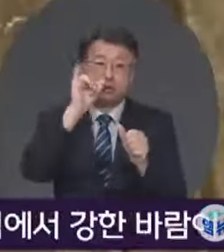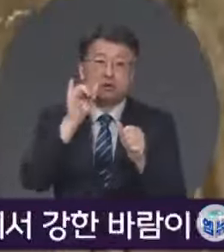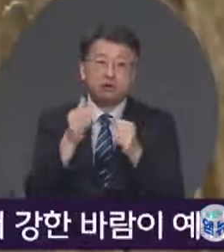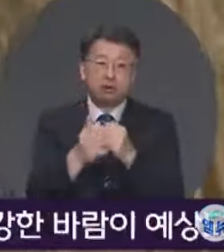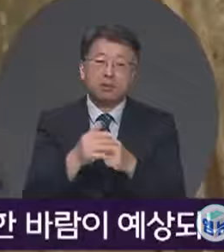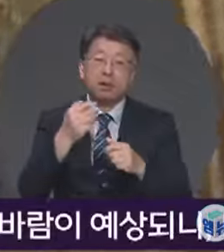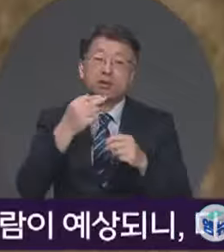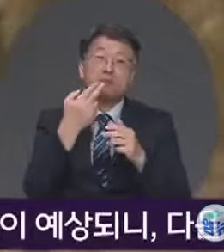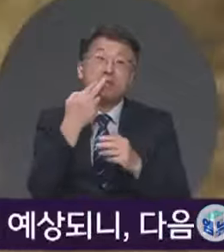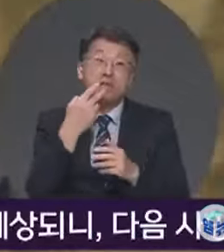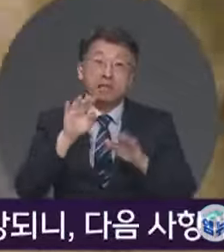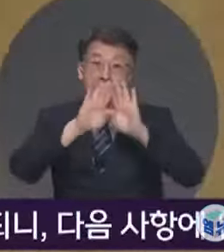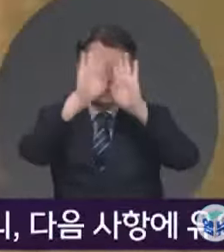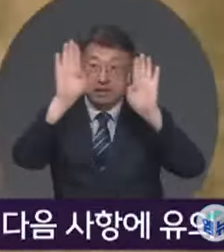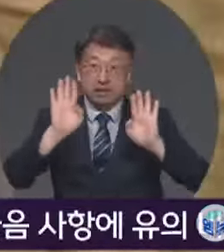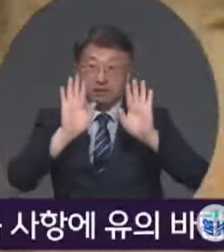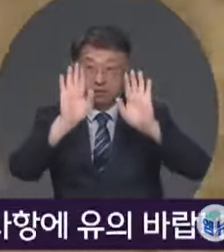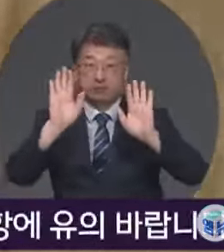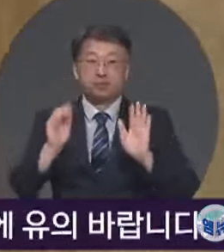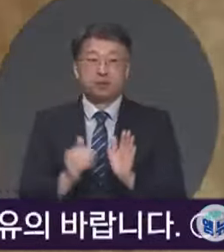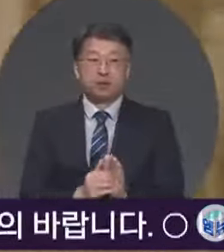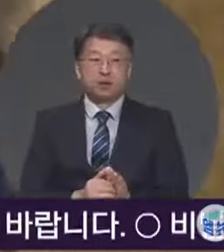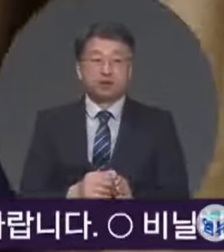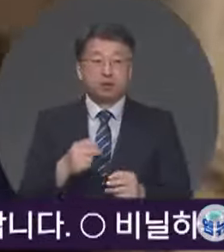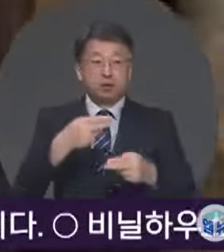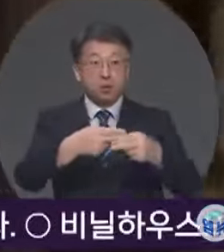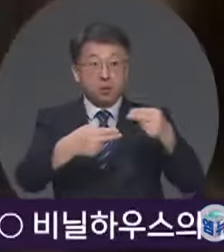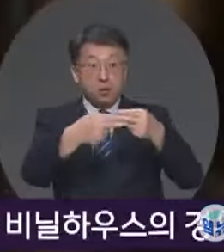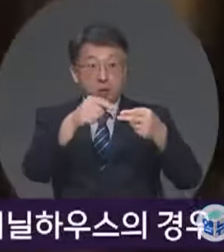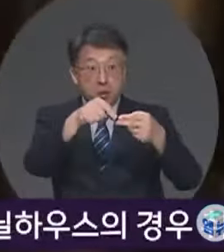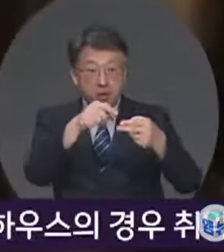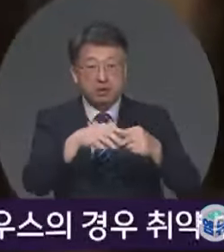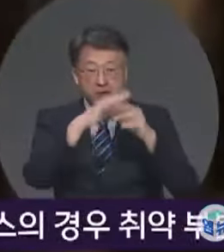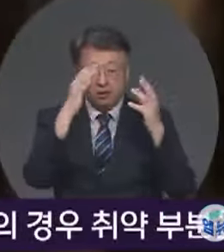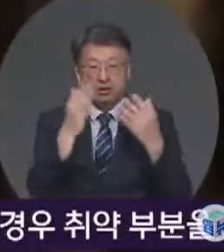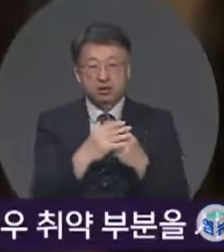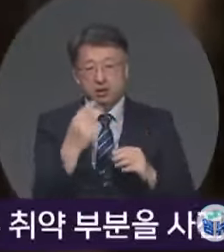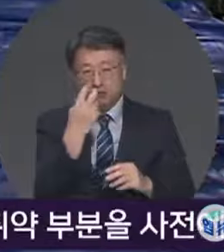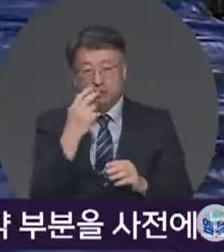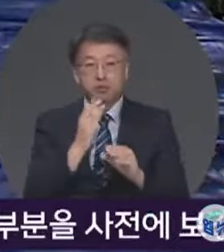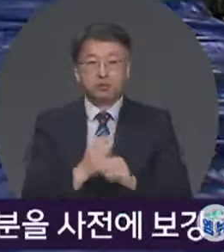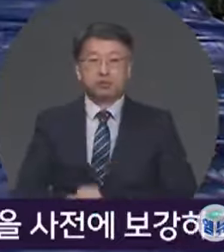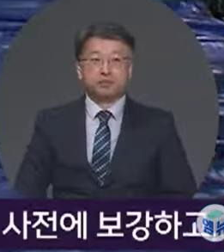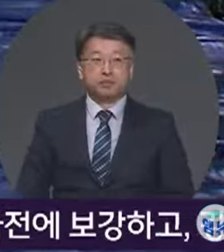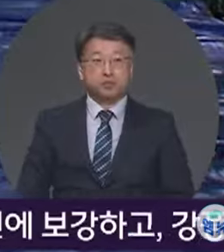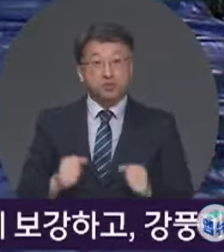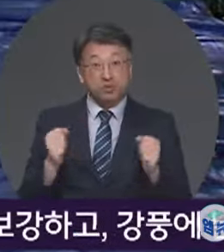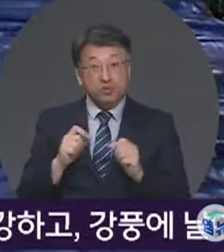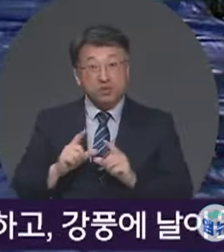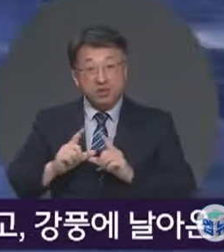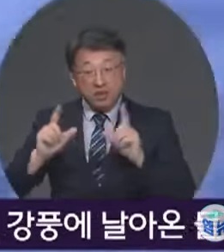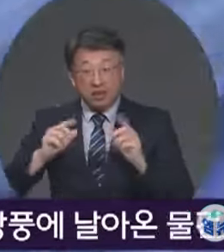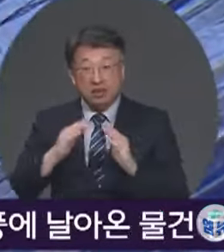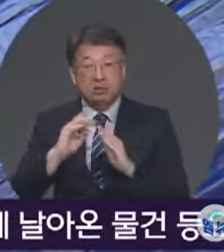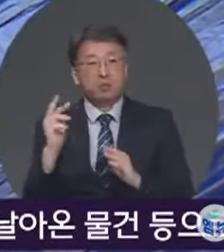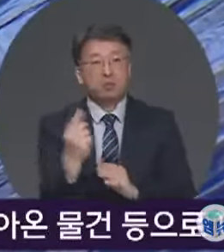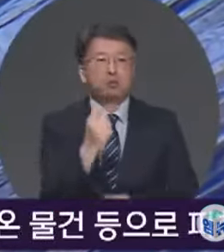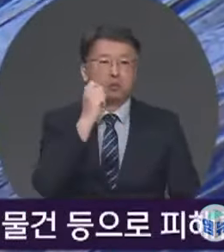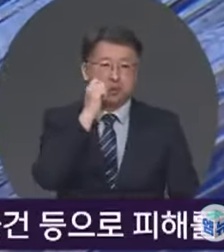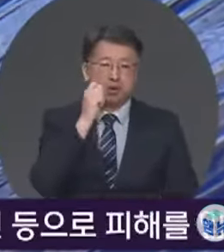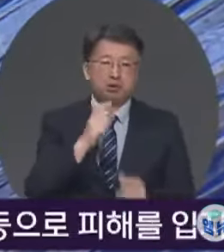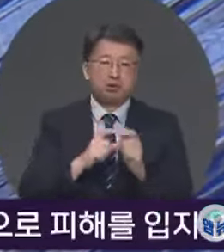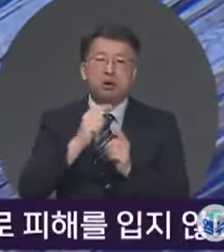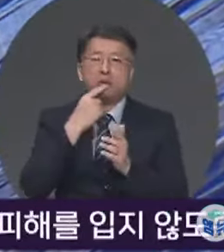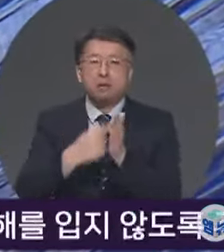이제 비닐 설치를 했고요. 토사 부분 전체적으로. 추운 날씨에도 집에 돌아가지 못한 주민들은 추가 피해가